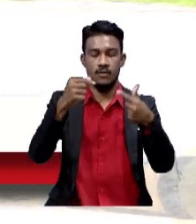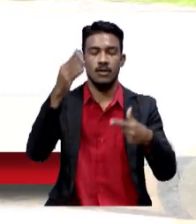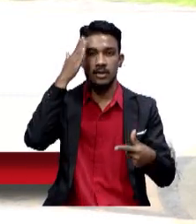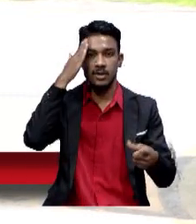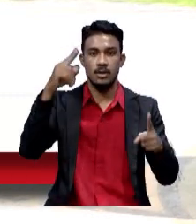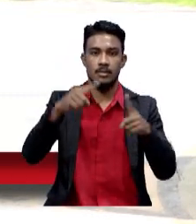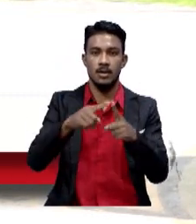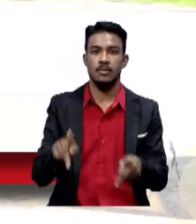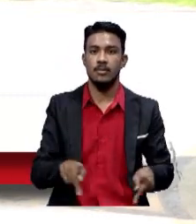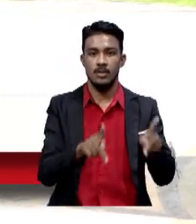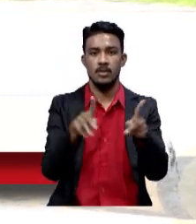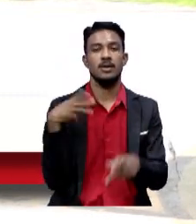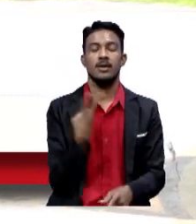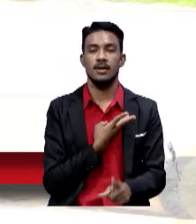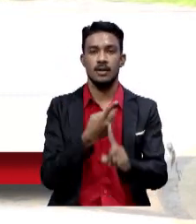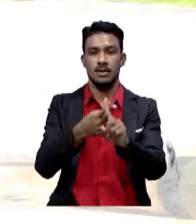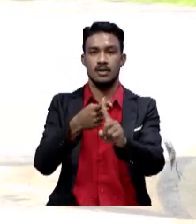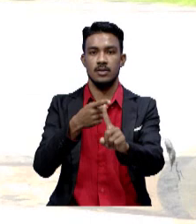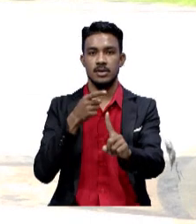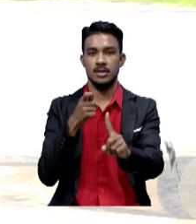katak ita husi